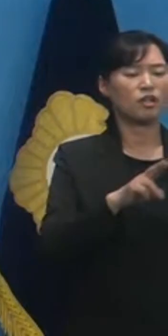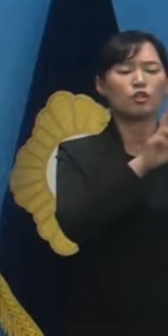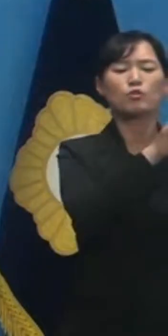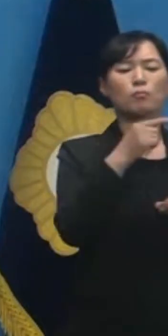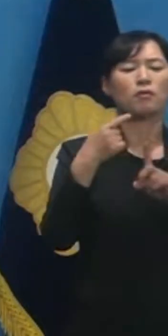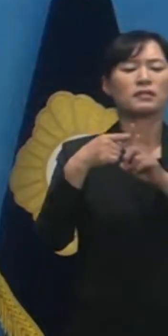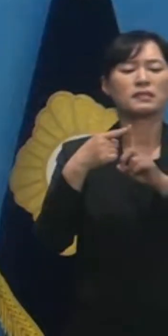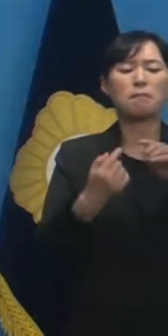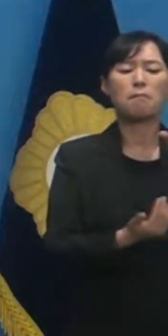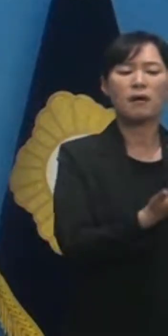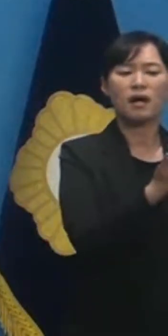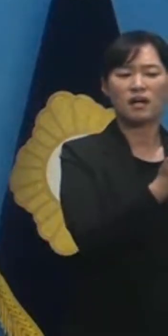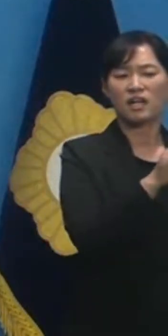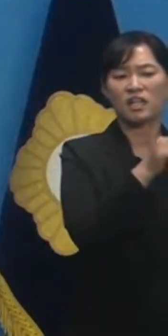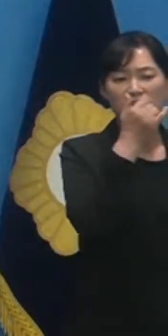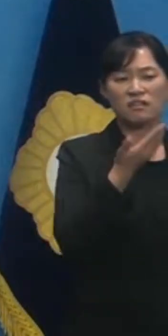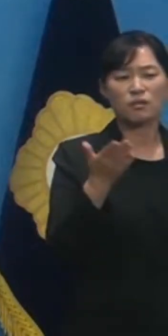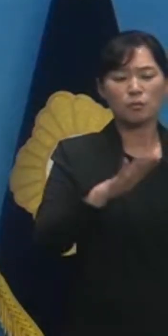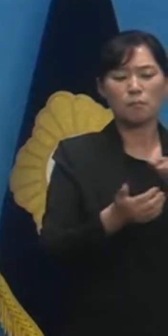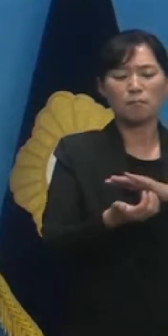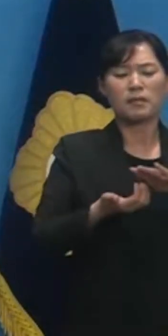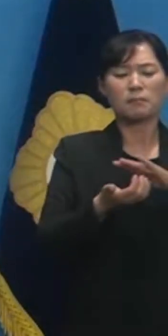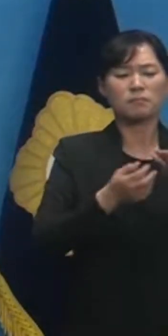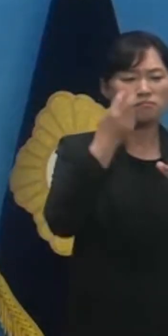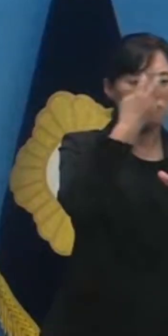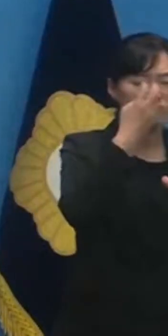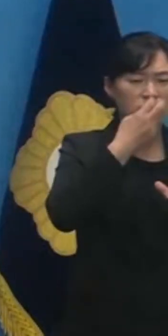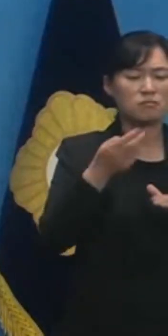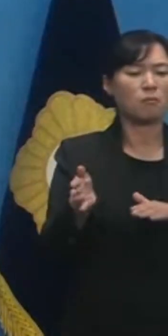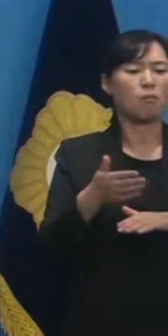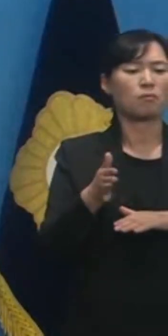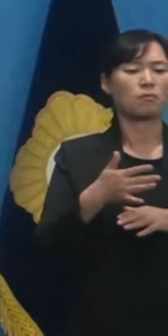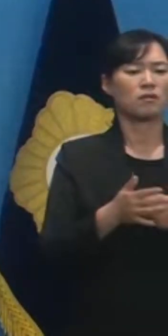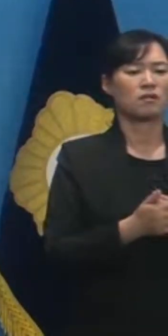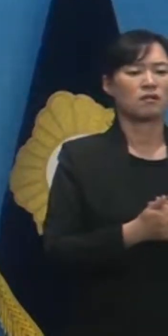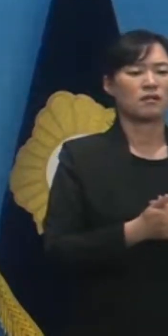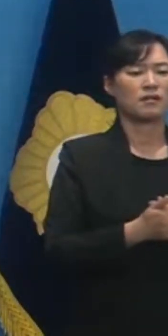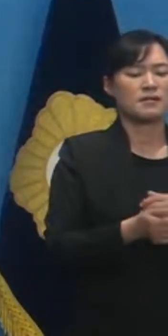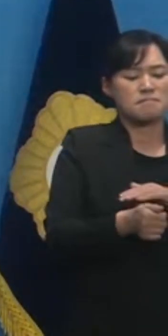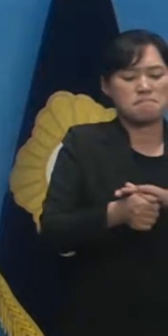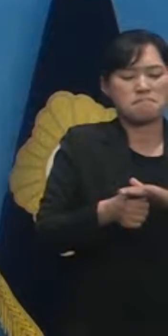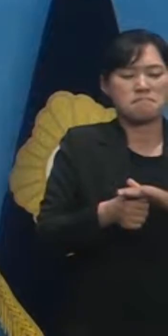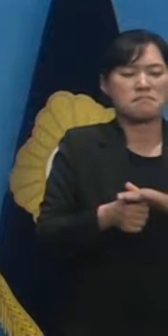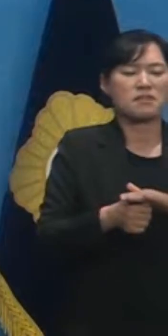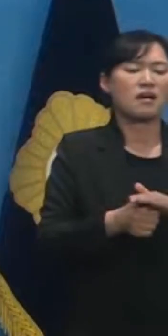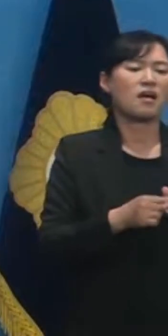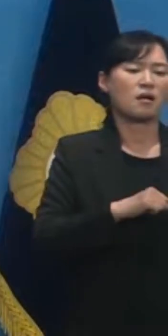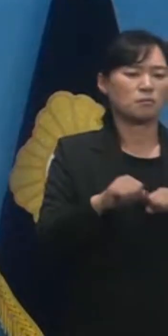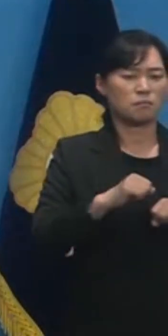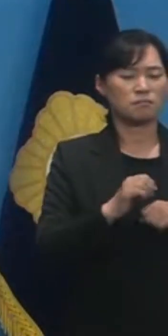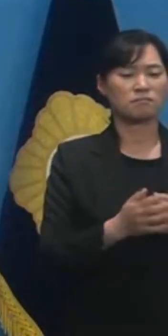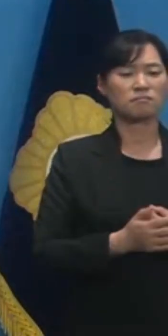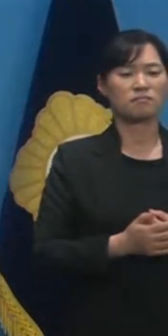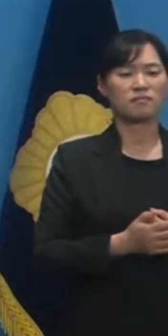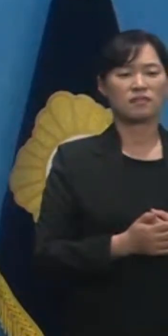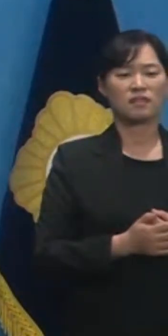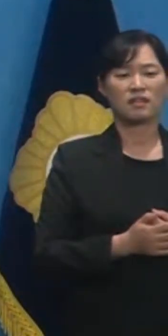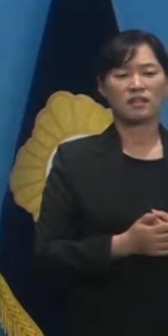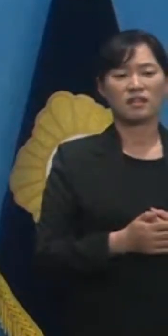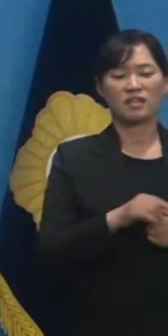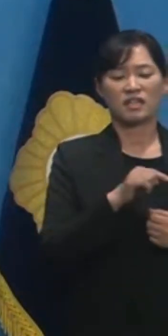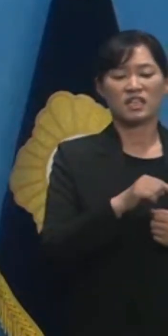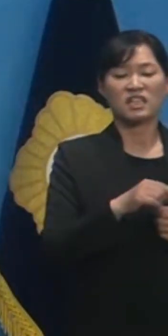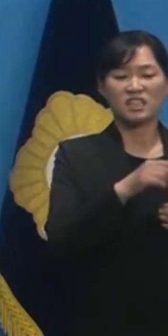사고가 있었음에도 선제적 보안 점검 및 대책 수립에 소극적으로 임했습니다. 앞서 지적한 로그